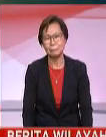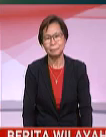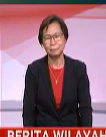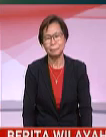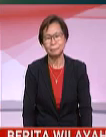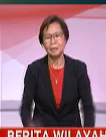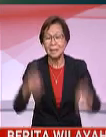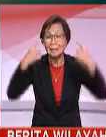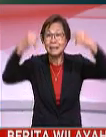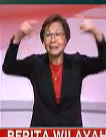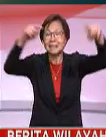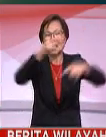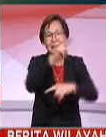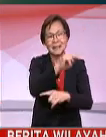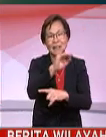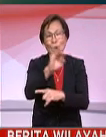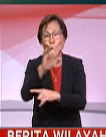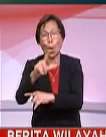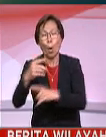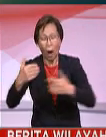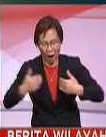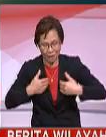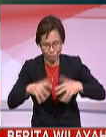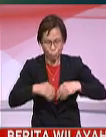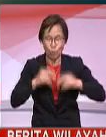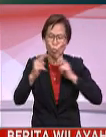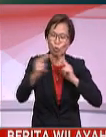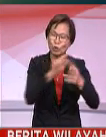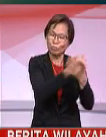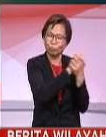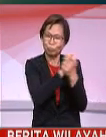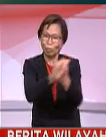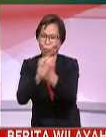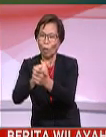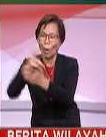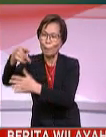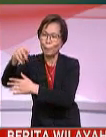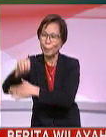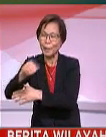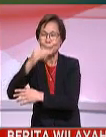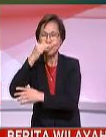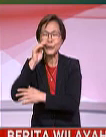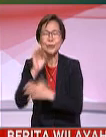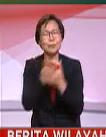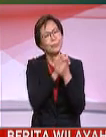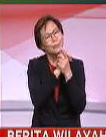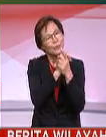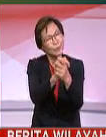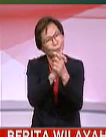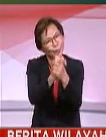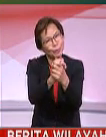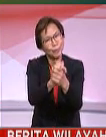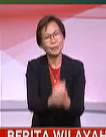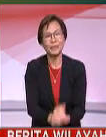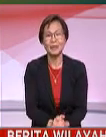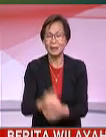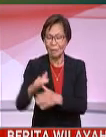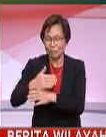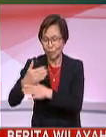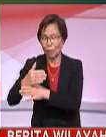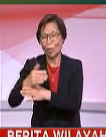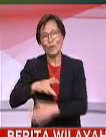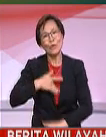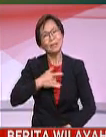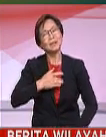Sementara itu, kejayaan Nicole turut menerima ucapan taniah daripada Perdana Menteri Tan Sri Muhyiddin Yassin. Berkongsi